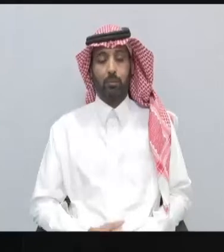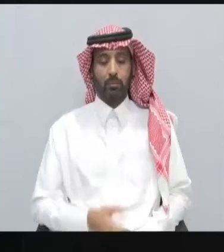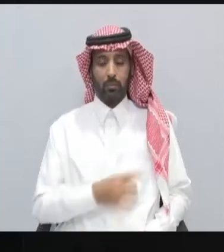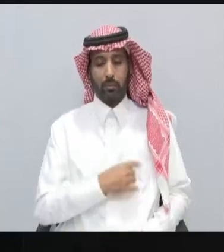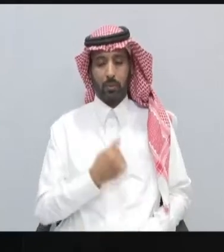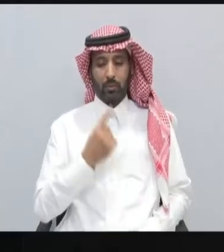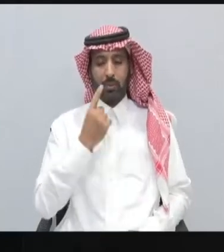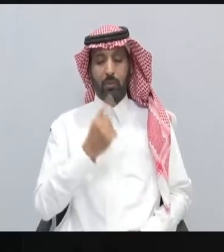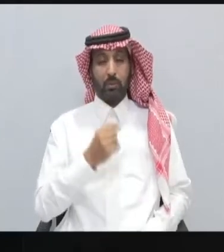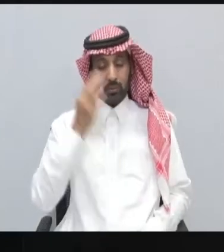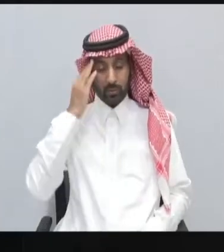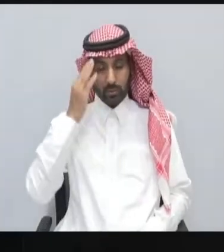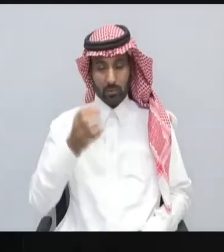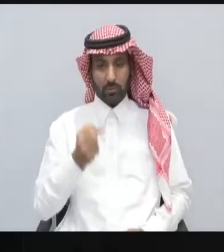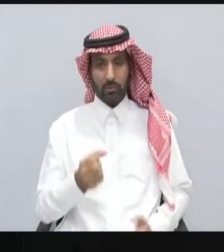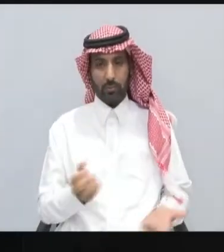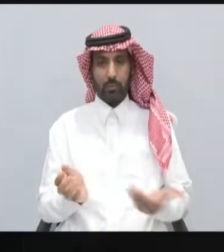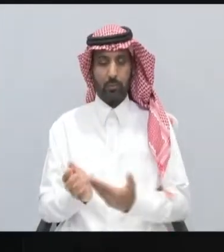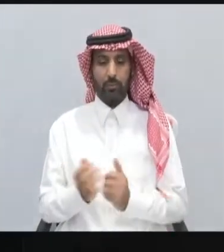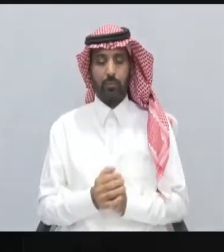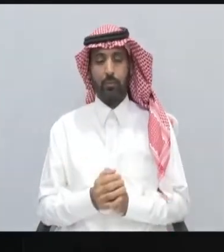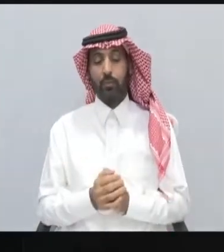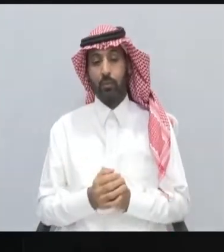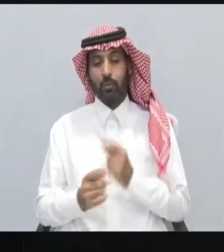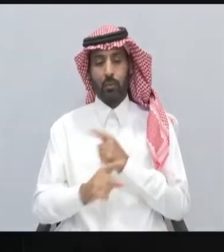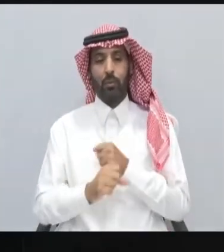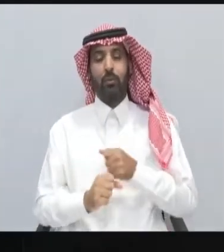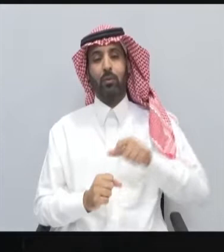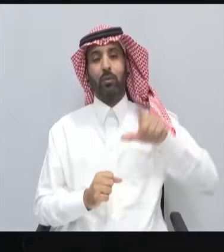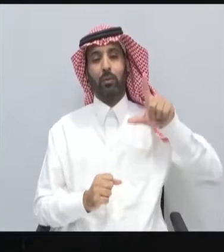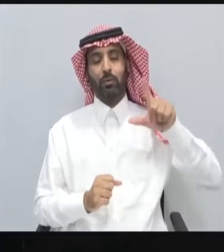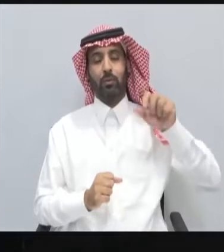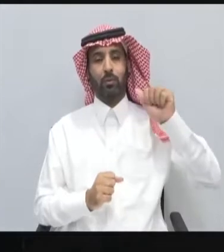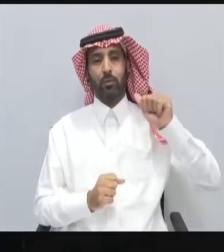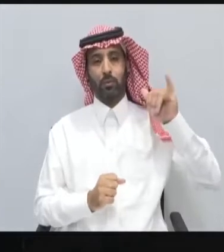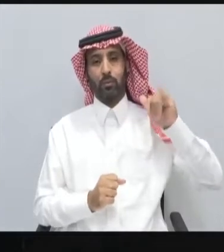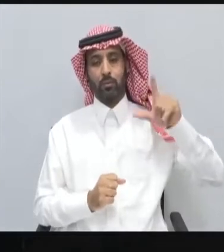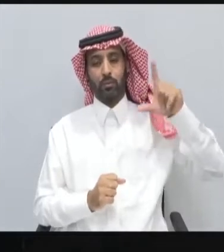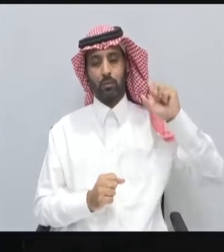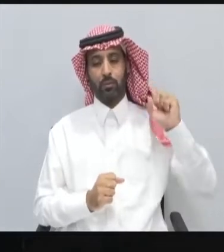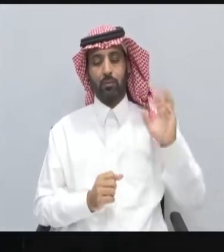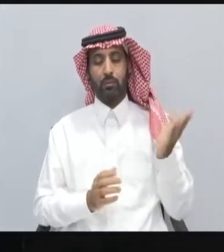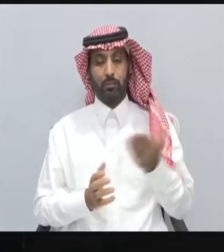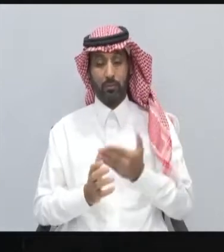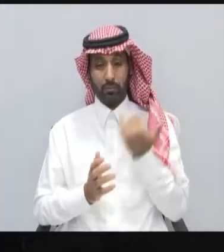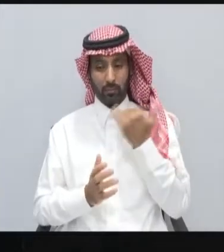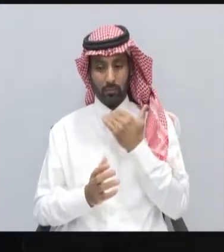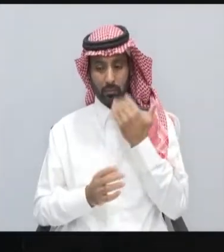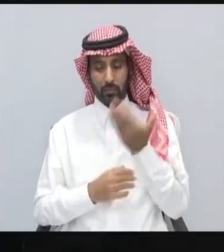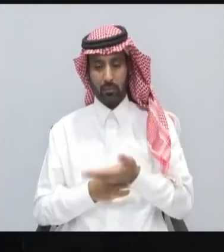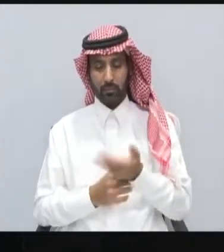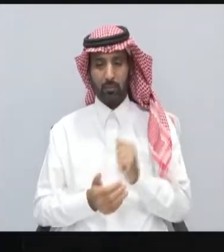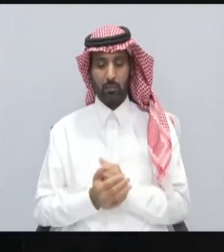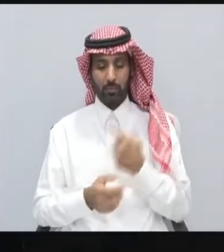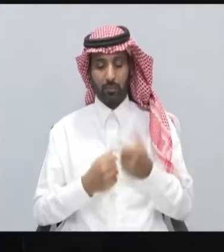بسم الله الرحمن الرحيم. السلام عليكم ورحمة الله وبركاته. This is Miss Leila Jehni. Welcome dear students in another lesson. Today inshallah we